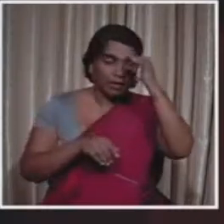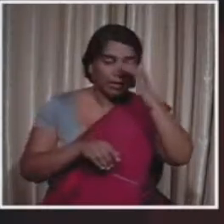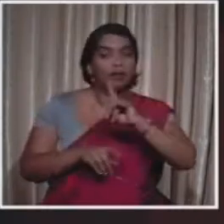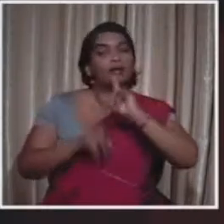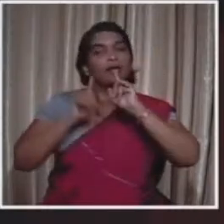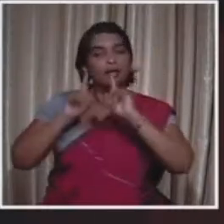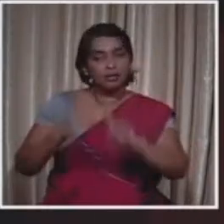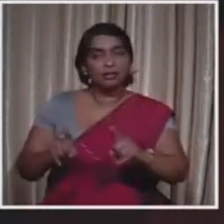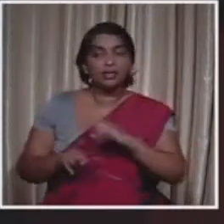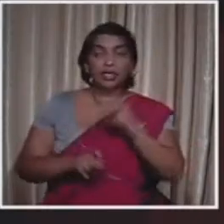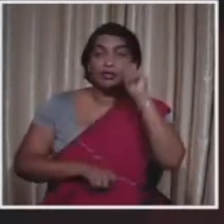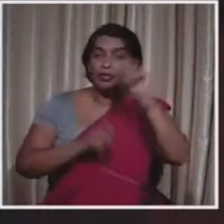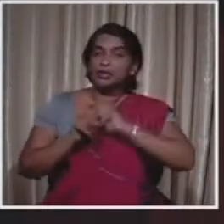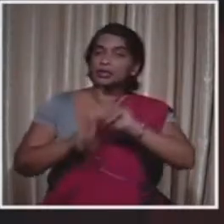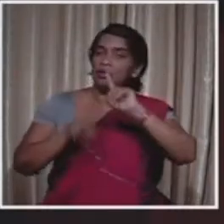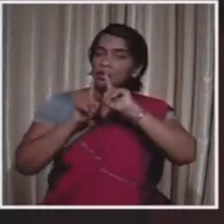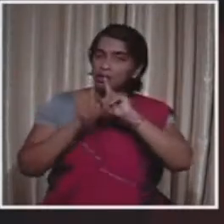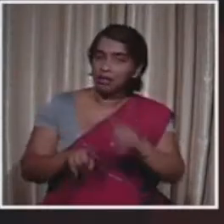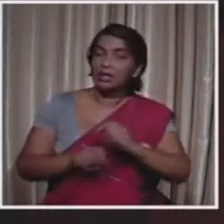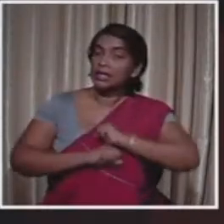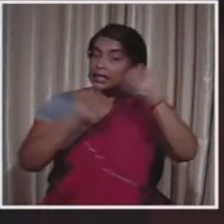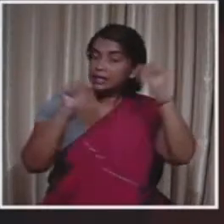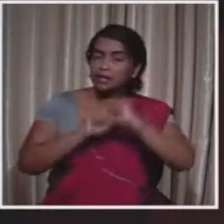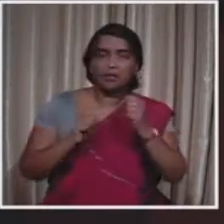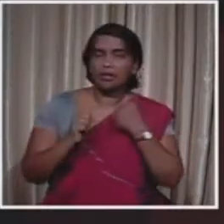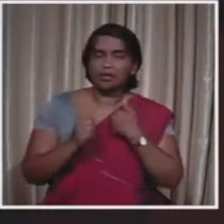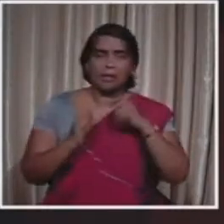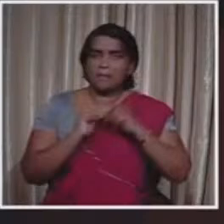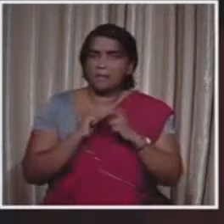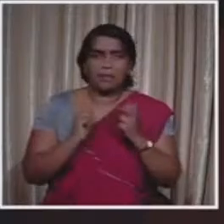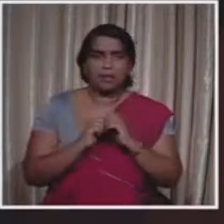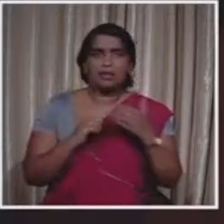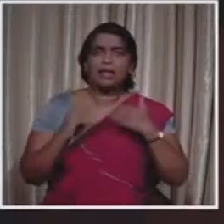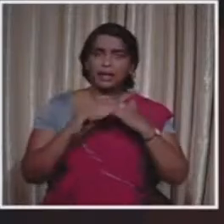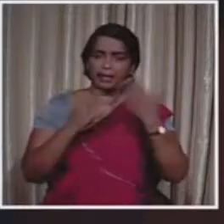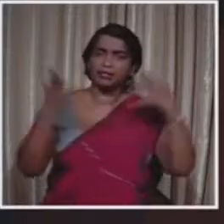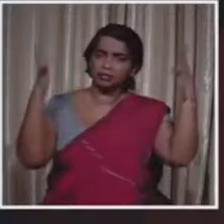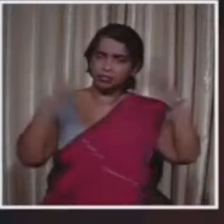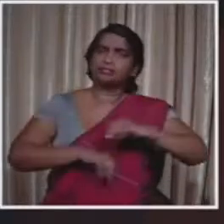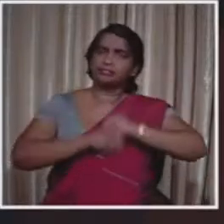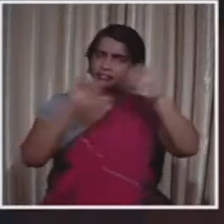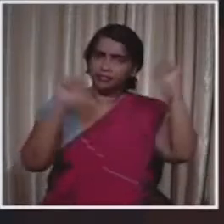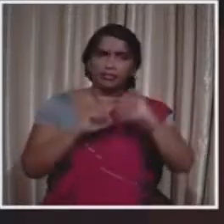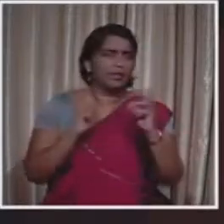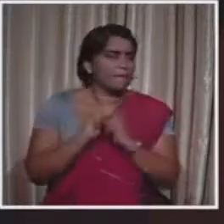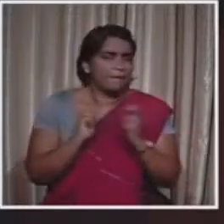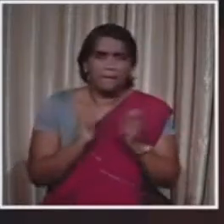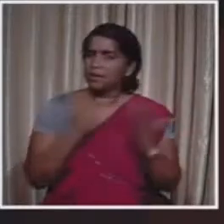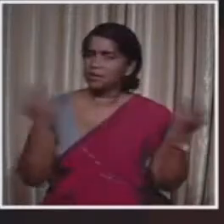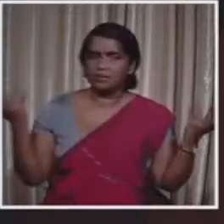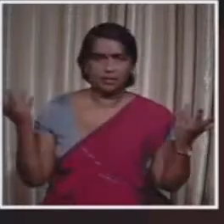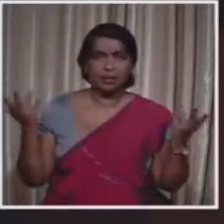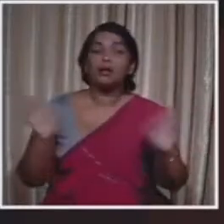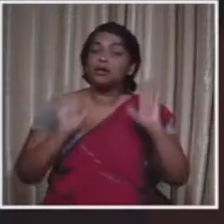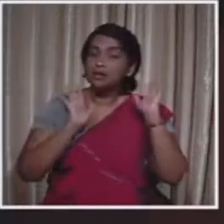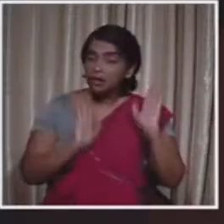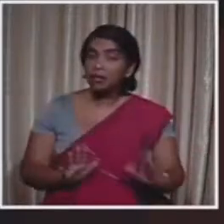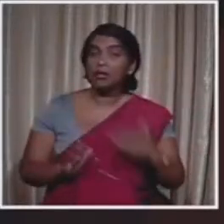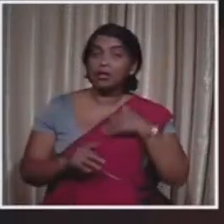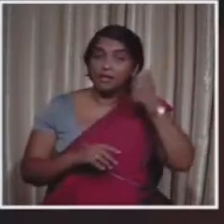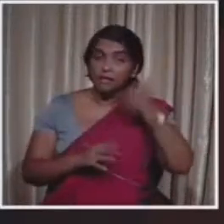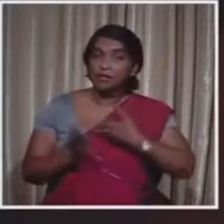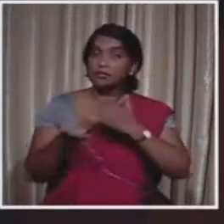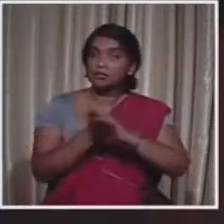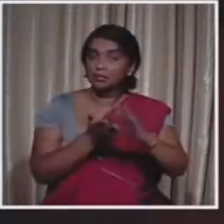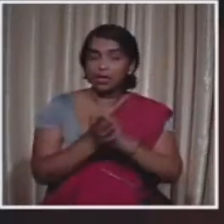කියන්න ජනතාවගෙන් ඉල්ලීමක් කරන්න උද්ඝෝෂණය කිරීමට කිසි ප්‍රශ්නයක් නැහැ අපේ ගෙවල් ඉස්සරහට තියලා උද්ඝෝෂණය කරා ඒක කිසි ගැටලුවක් නැහැ හැබැයි මේ අත්‍යවශ්‍ය